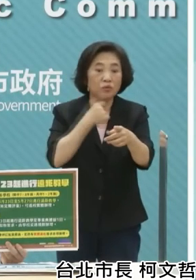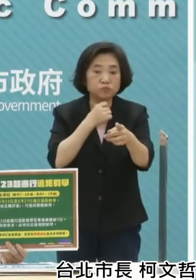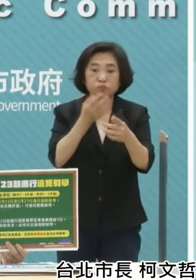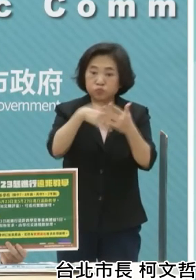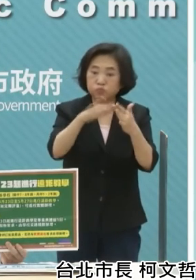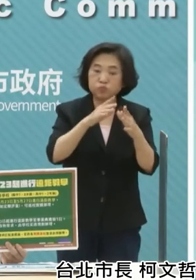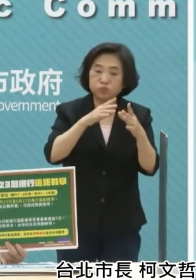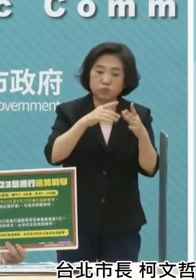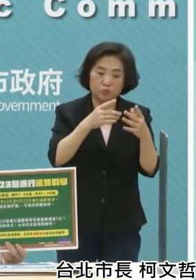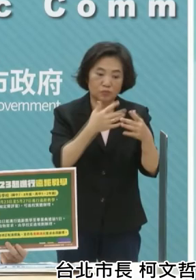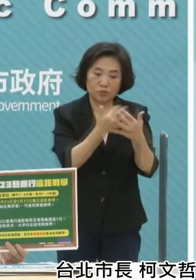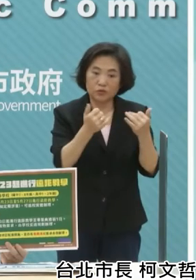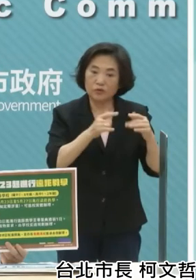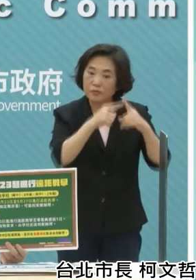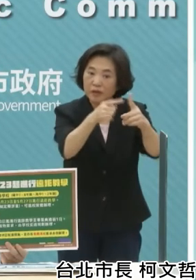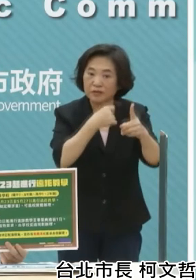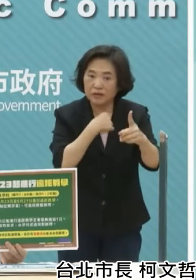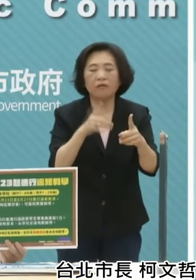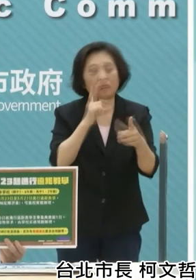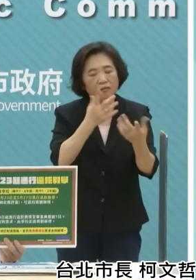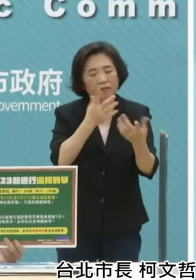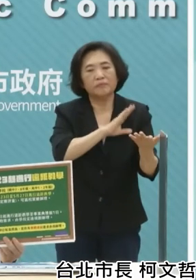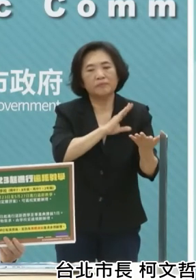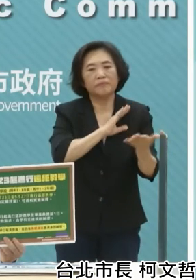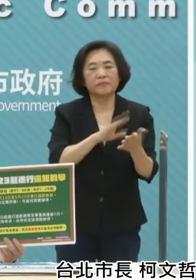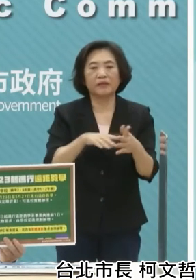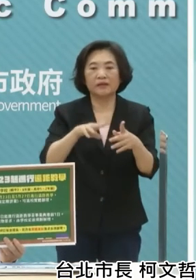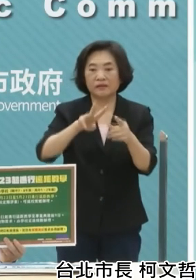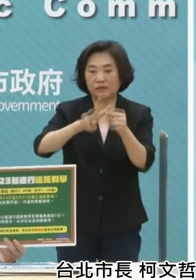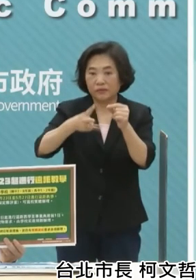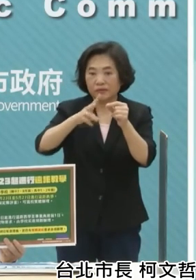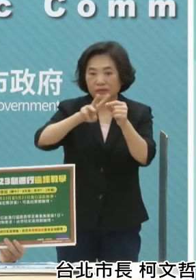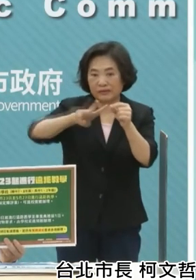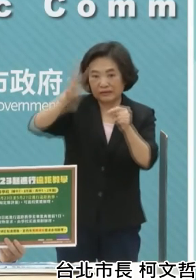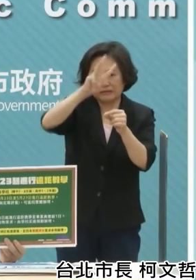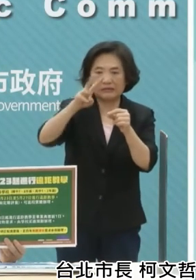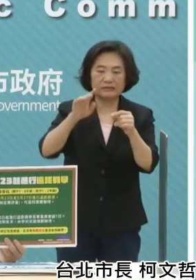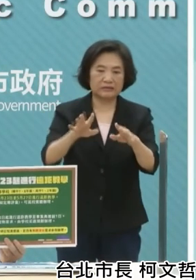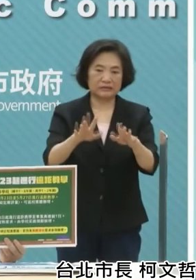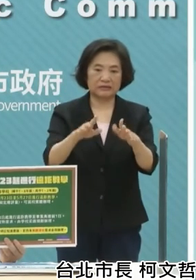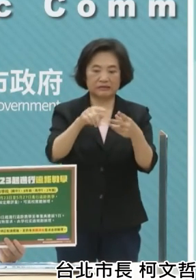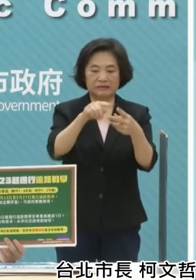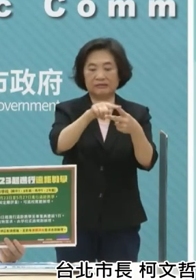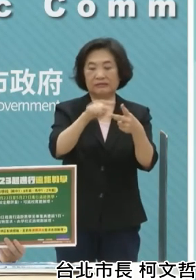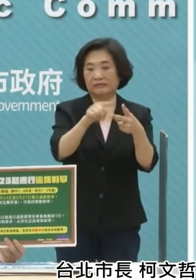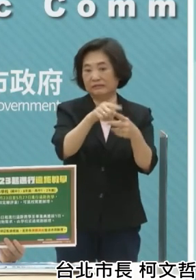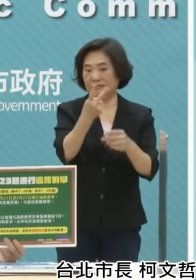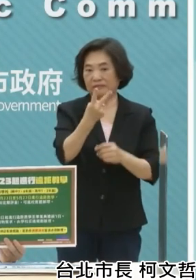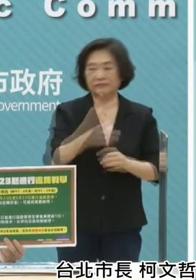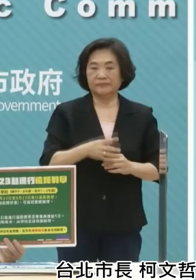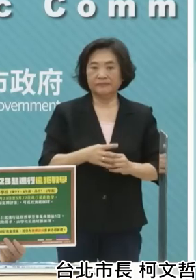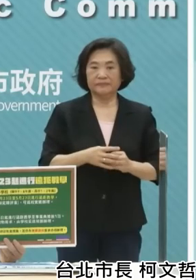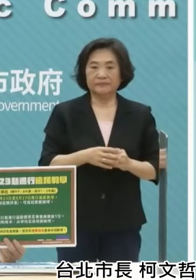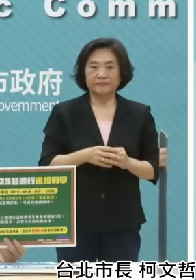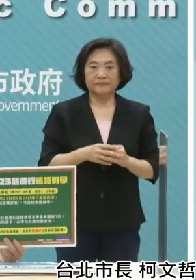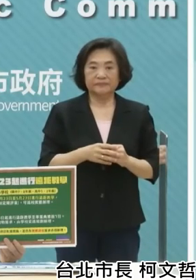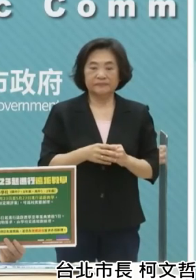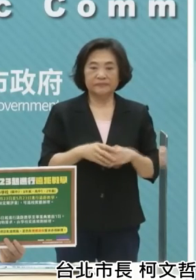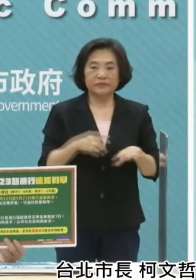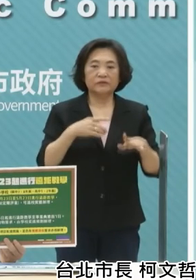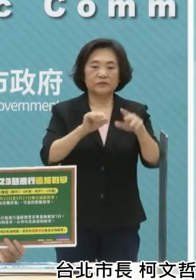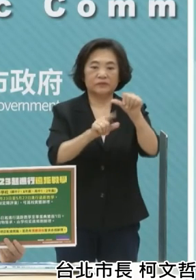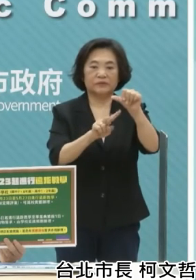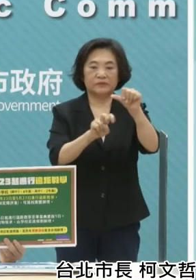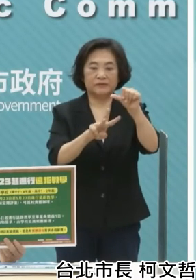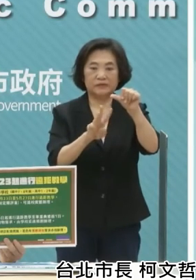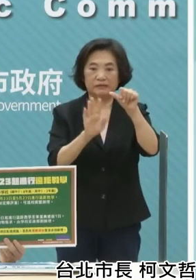回到学校。那国三跟高三，你知道，现在叫国九了，国三跟高三，这个我们从5月23